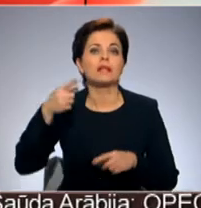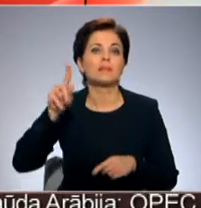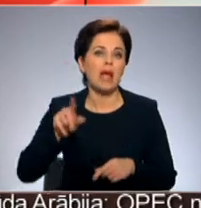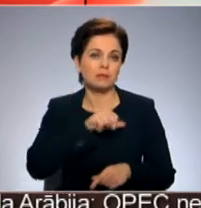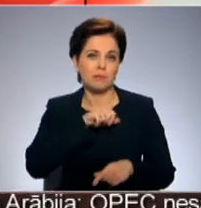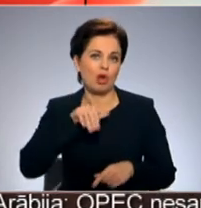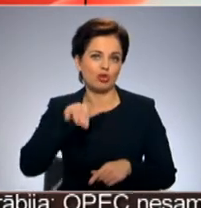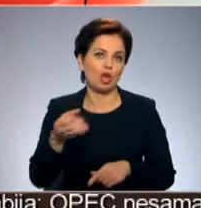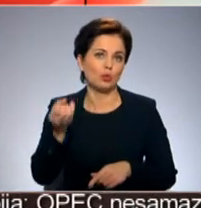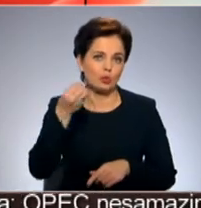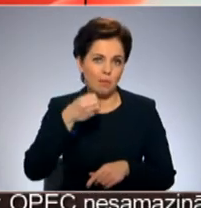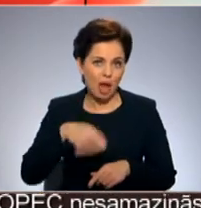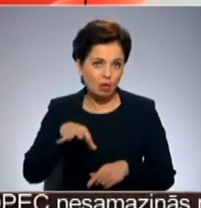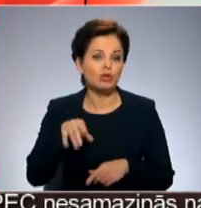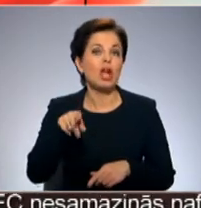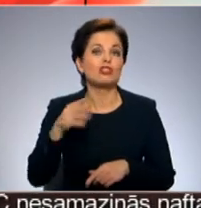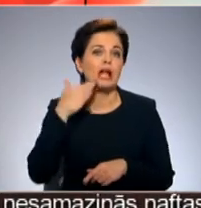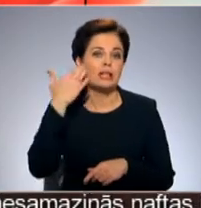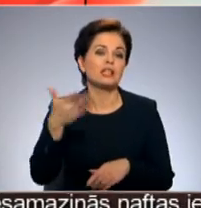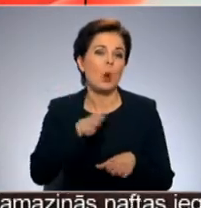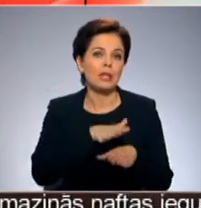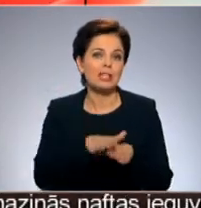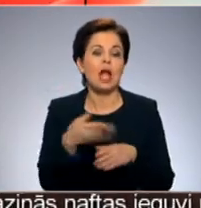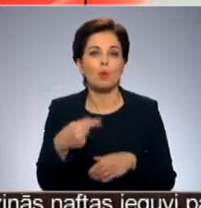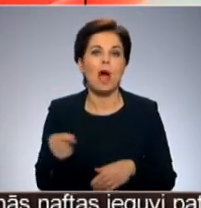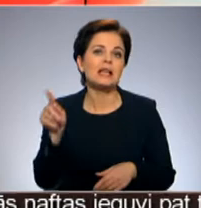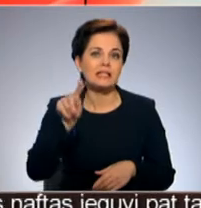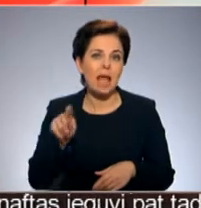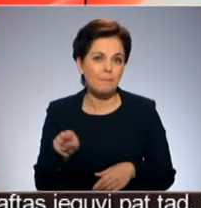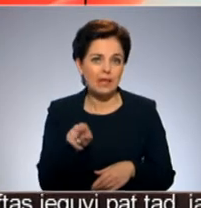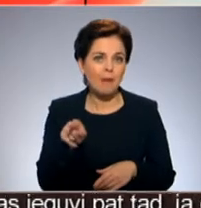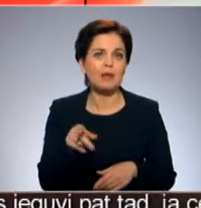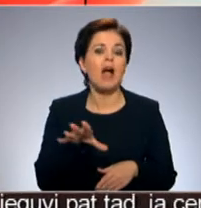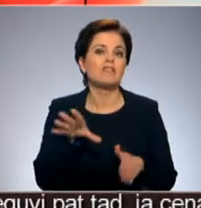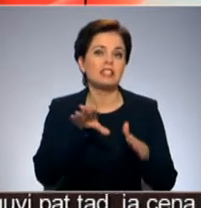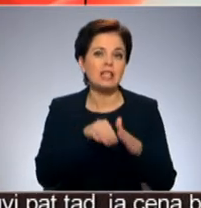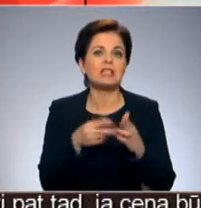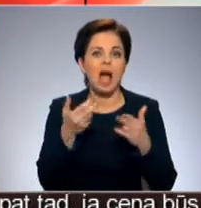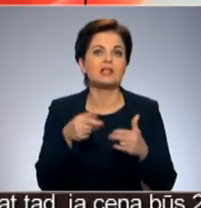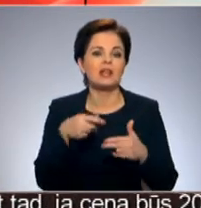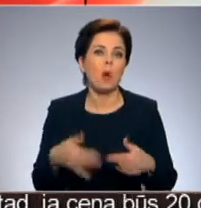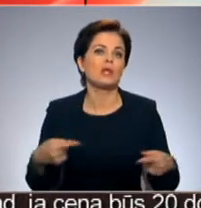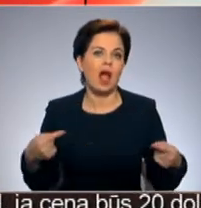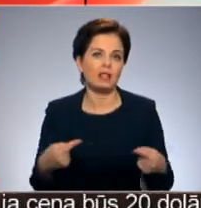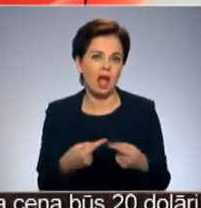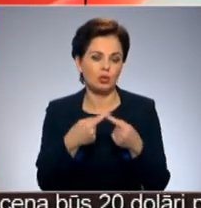iecera tiek īstenot jauno septembra un visi iesaistītie atzīst, tā ir attaisnojusies. Vairāk stāsta Skruntas